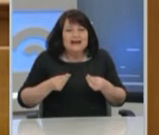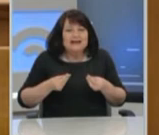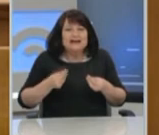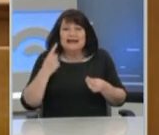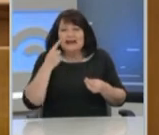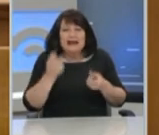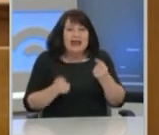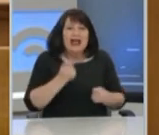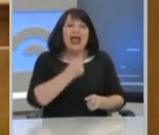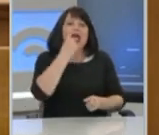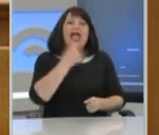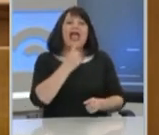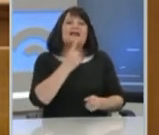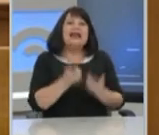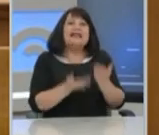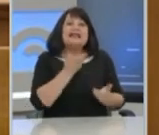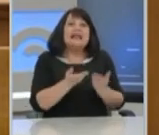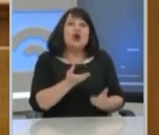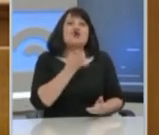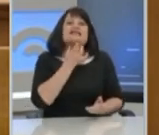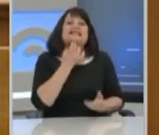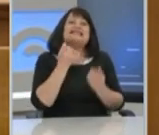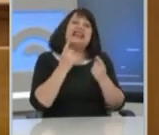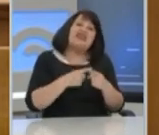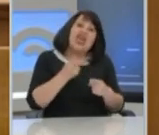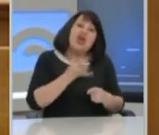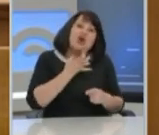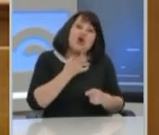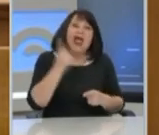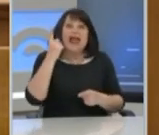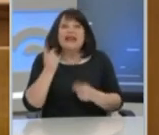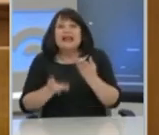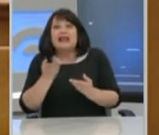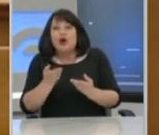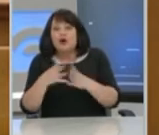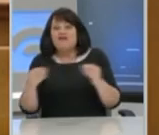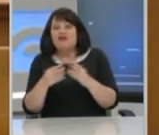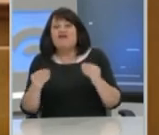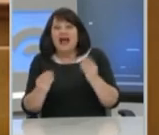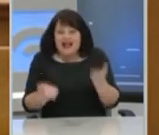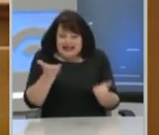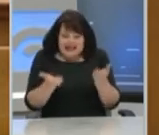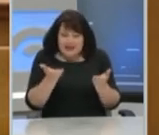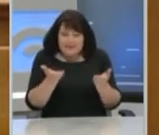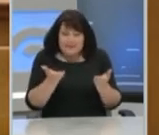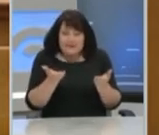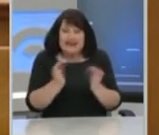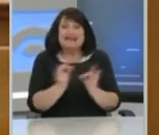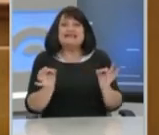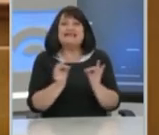βαρύ, ένα κιλό σίδερο ή ένα κιλό βαμβάκι. Είμαι σίγουρος, κύριε Μητσοτάκη, ότι δεν θα απαντούσατε σωστά σε αυτό το quiz όταν ήσασταν